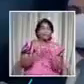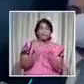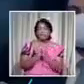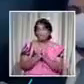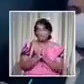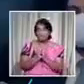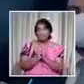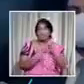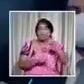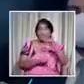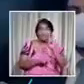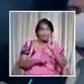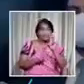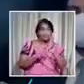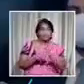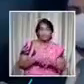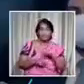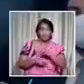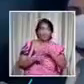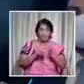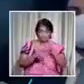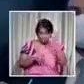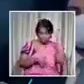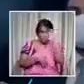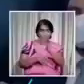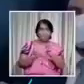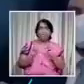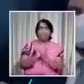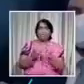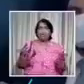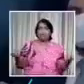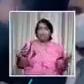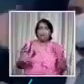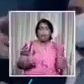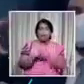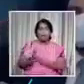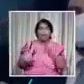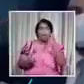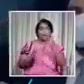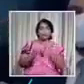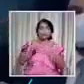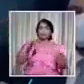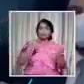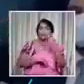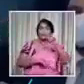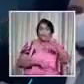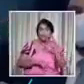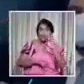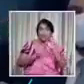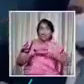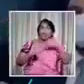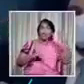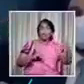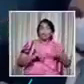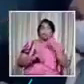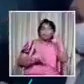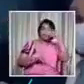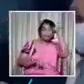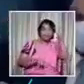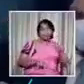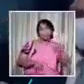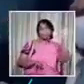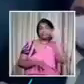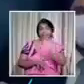කියලා 225 පිටගෙන ජනාධිපති කරා මොකද වෙලා තියන්නේ අවුරුදු දෙකයි යන්න කියනවා 225 පිට වියත්මගාරව